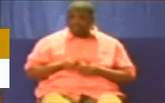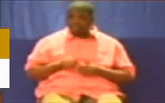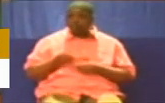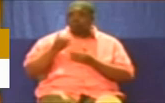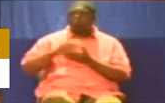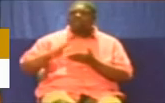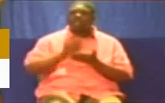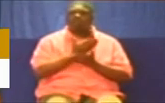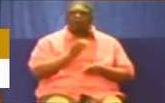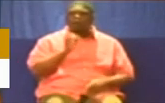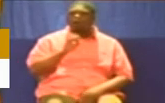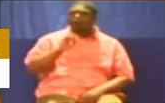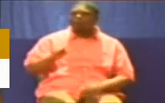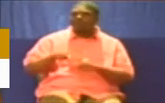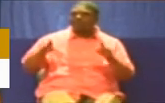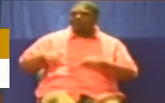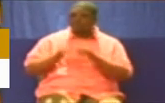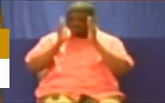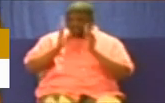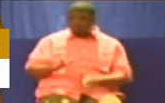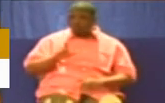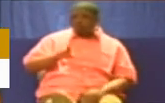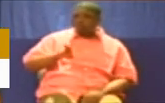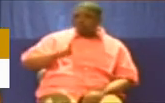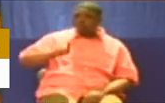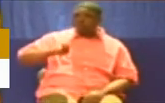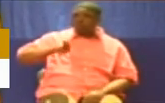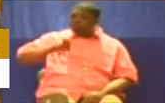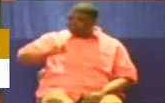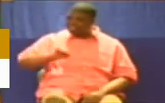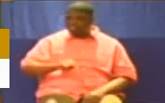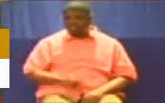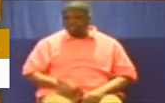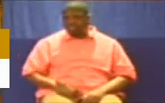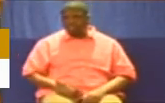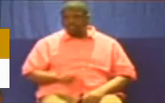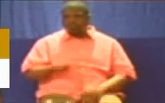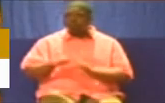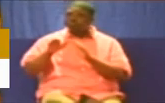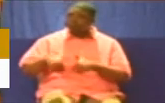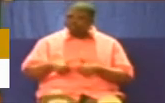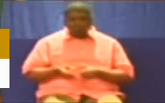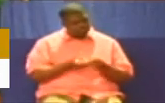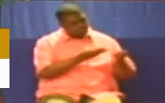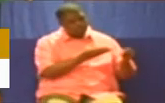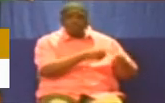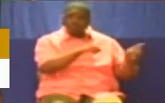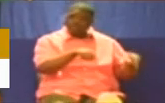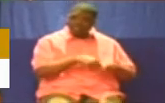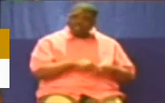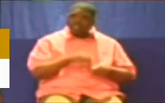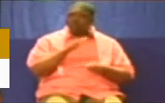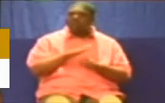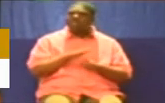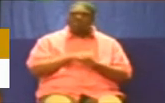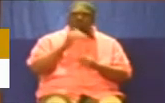tunagaiwa ofa za viwanja na mheshimiwa Lukuvi akiwa yeye ndio chief whip. Mbunge kwa mbunge. Wengine wengi